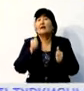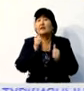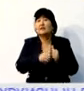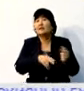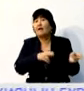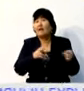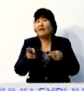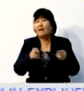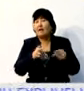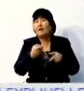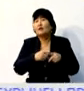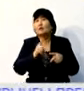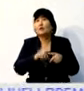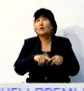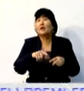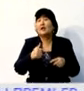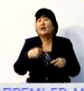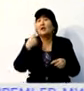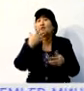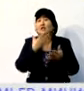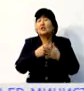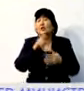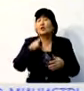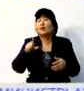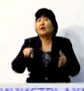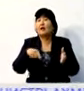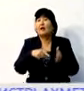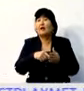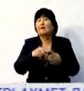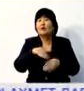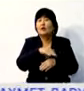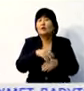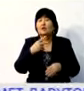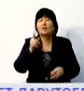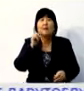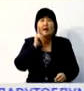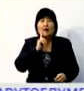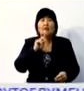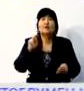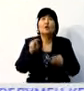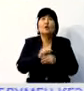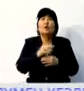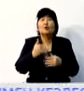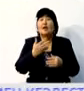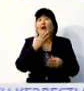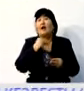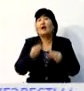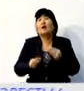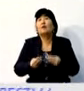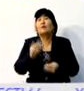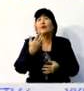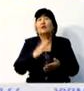қатынайды. Сондағы жеке тұрғындарға қалашылық көшенің өте ыңғайлысы, жөнделгені, абаттанып